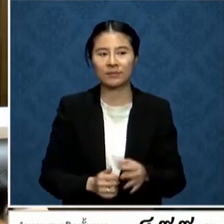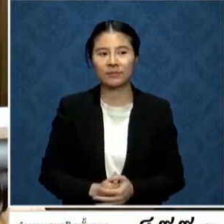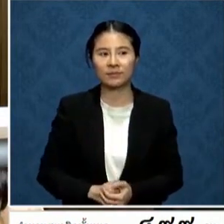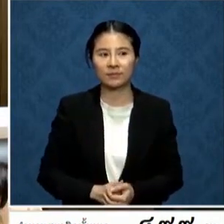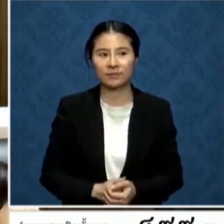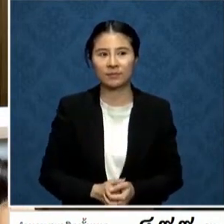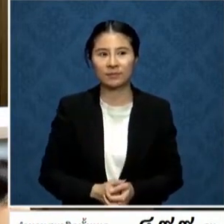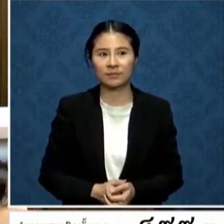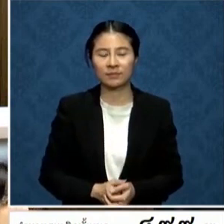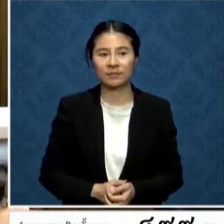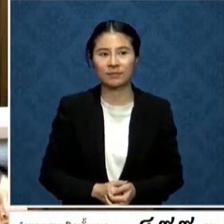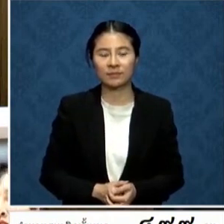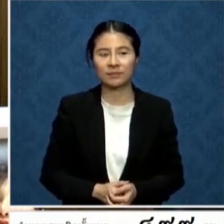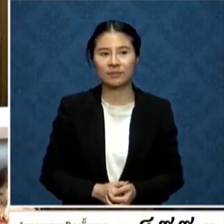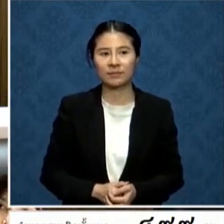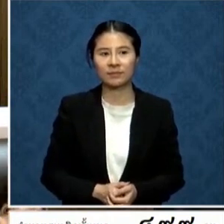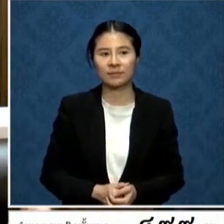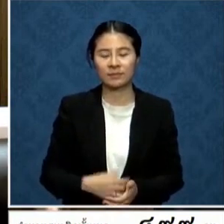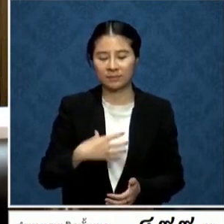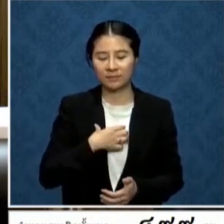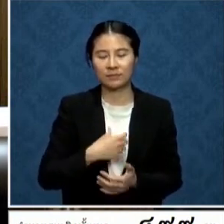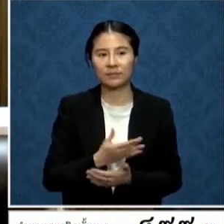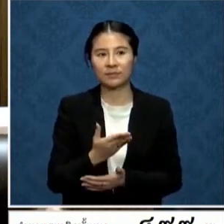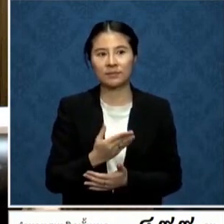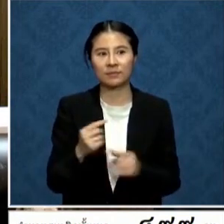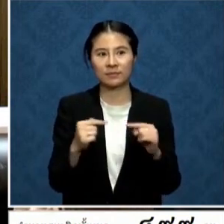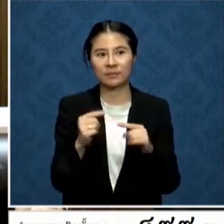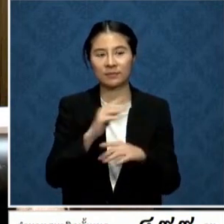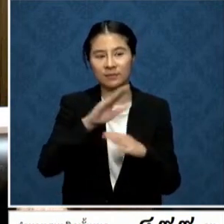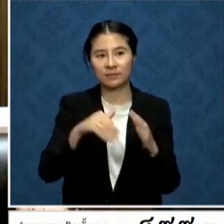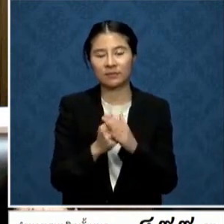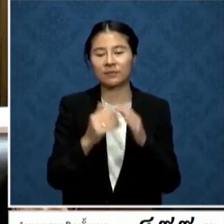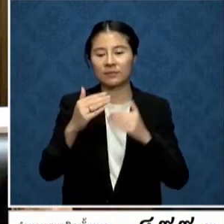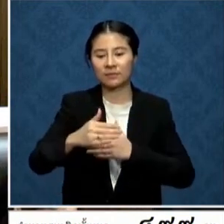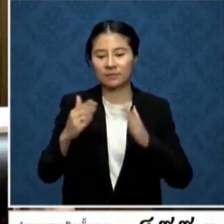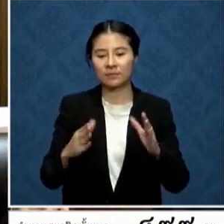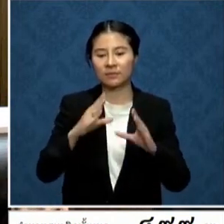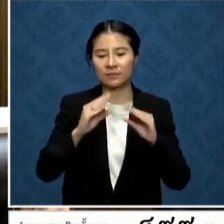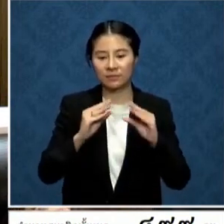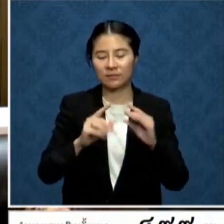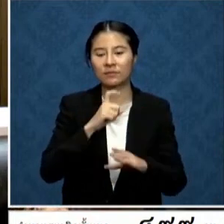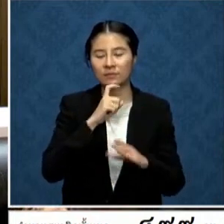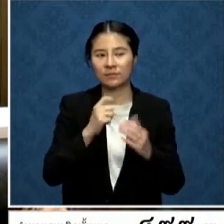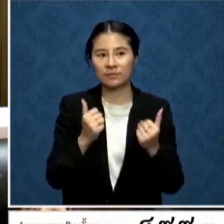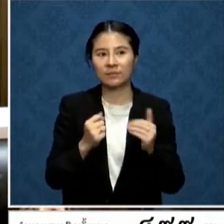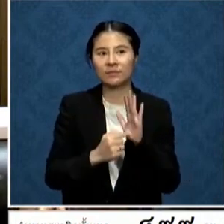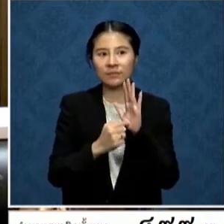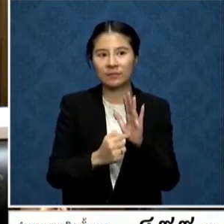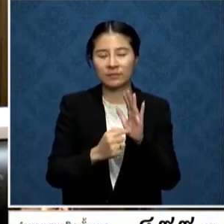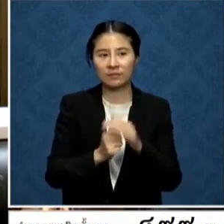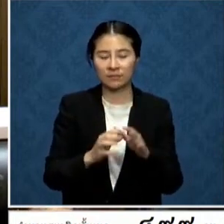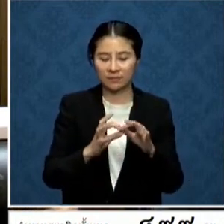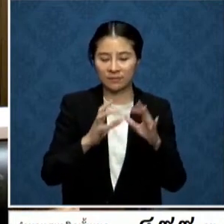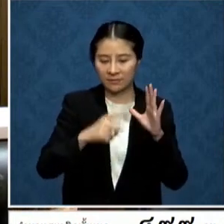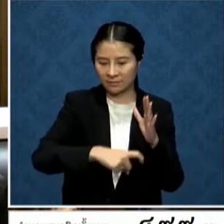ประธานครับท่านประธานครับผมอยากจะขอร้องท่านสมาชิกเอ่อทุกคนที่อยู่ในห้องประชุมตอนนี้นะครับผมเสนอยตินี้ไม่ได้ด้วยหลัก